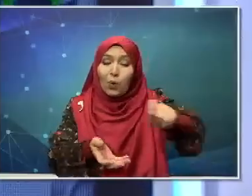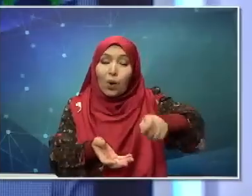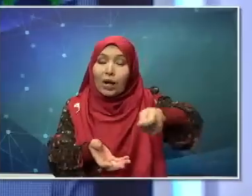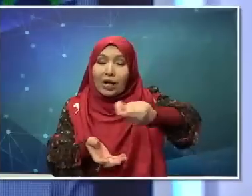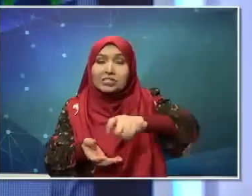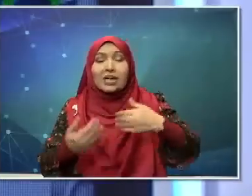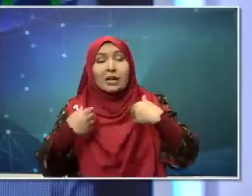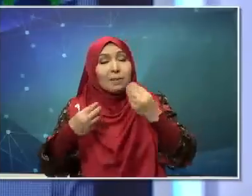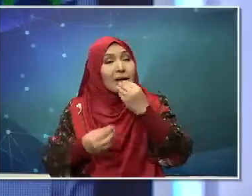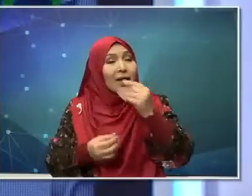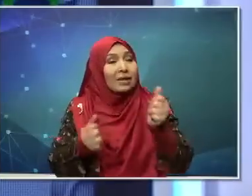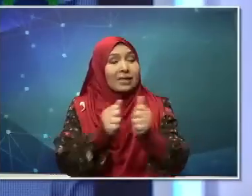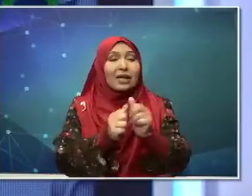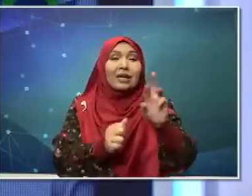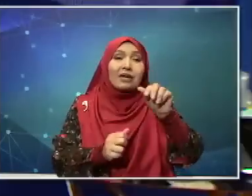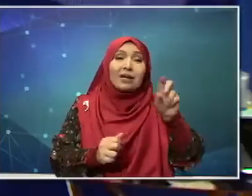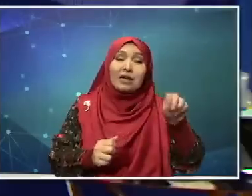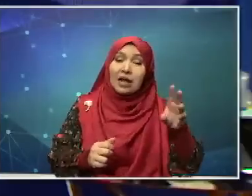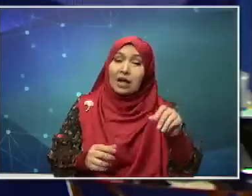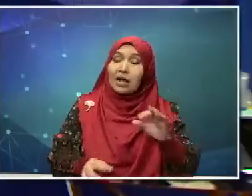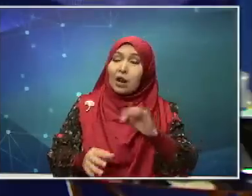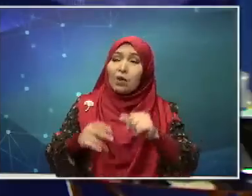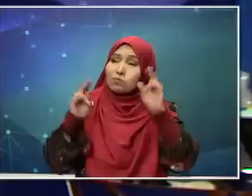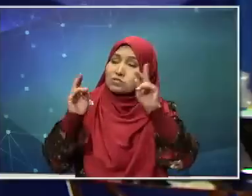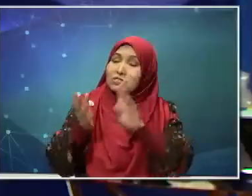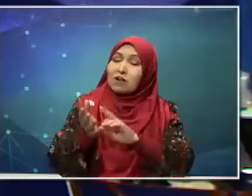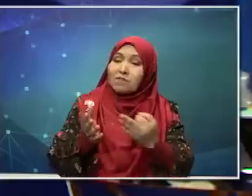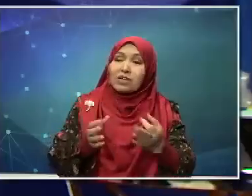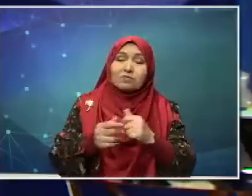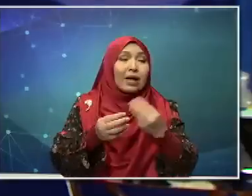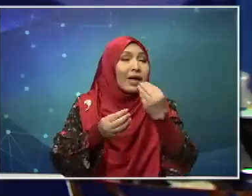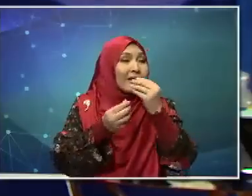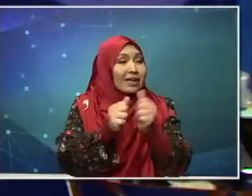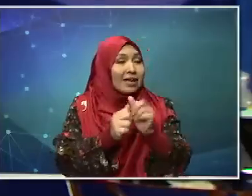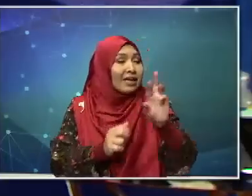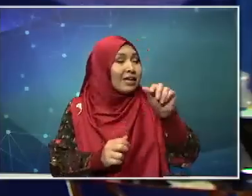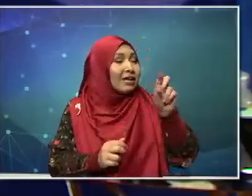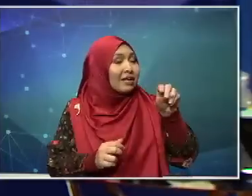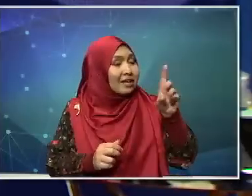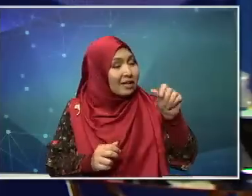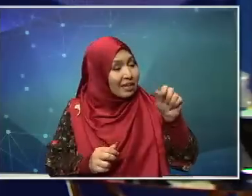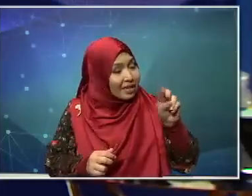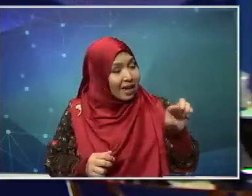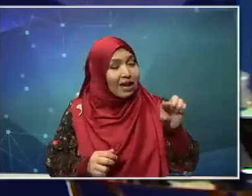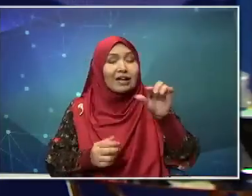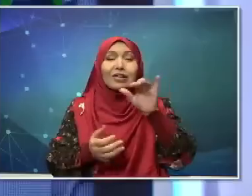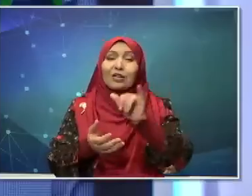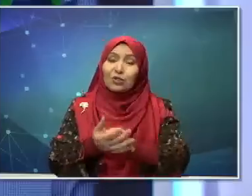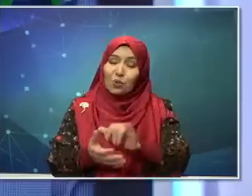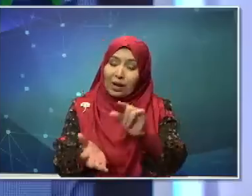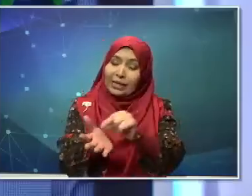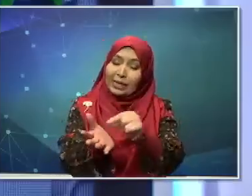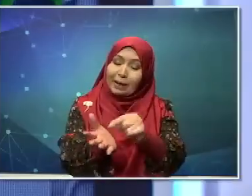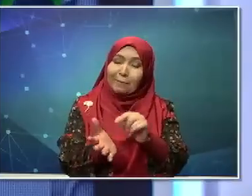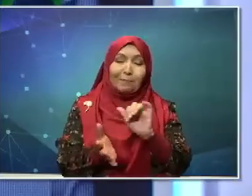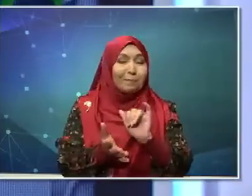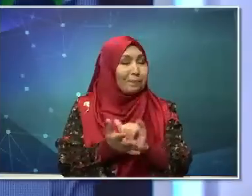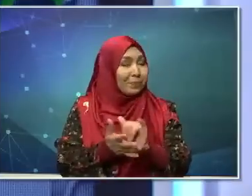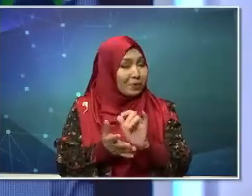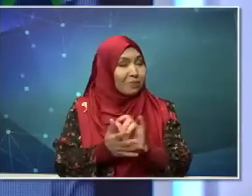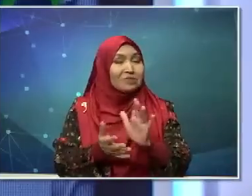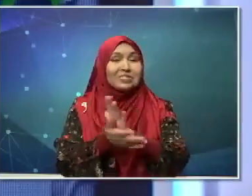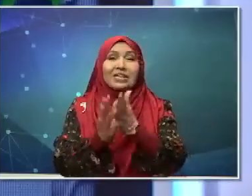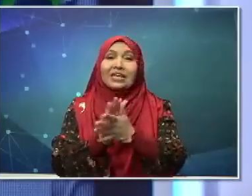makan meredam kalau siapa situ makanya gua kaca renang rendah Raya itu rendang ayam asma Allah